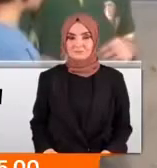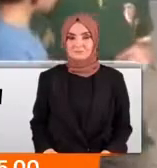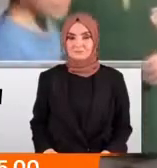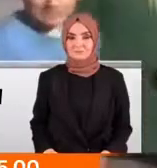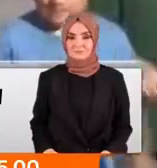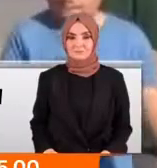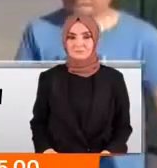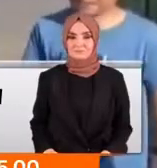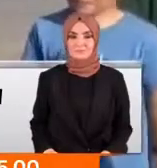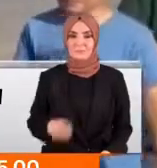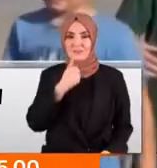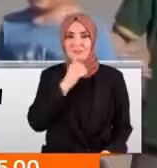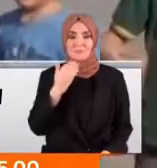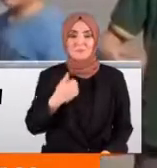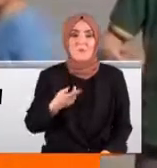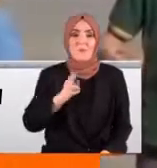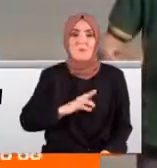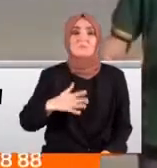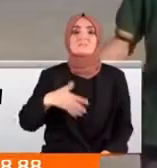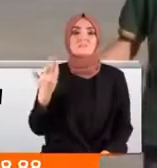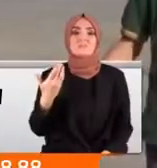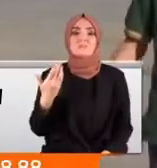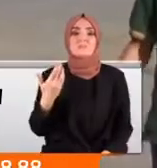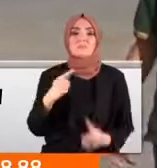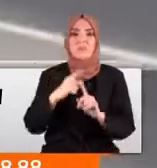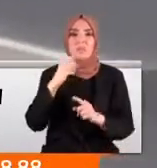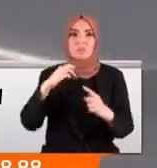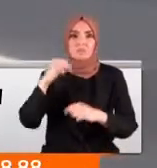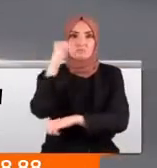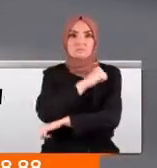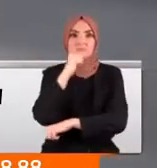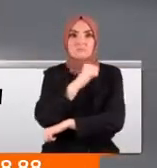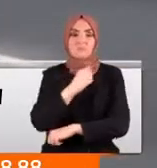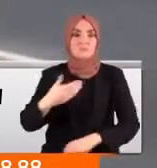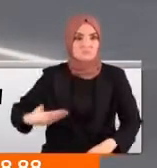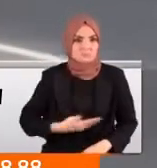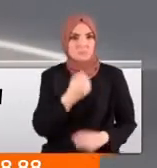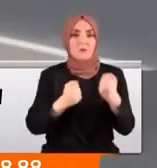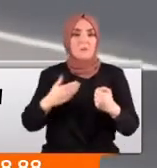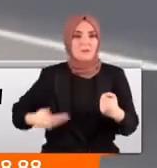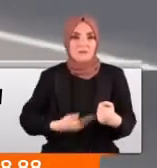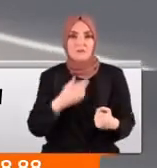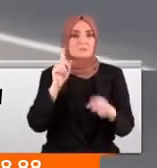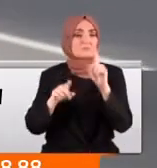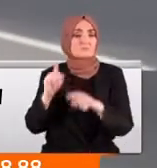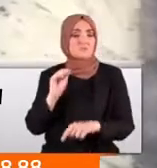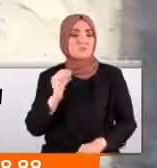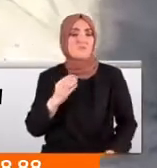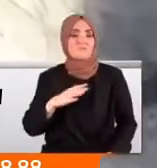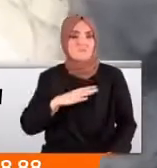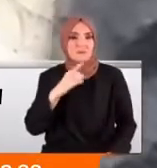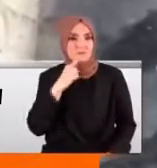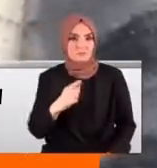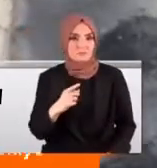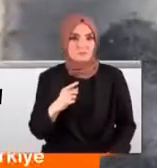Abi ölmek istemiyoruz. Buradan kaç tane kişi tır çarptı, araba ezdi. Okul yolunda her sabah karşıdan karşıya geçerken ölümü